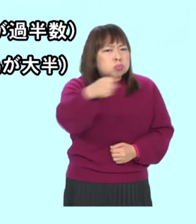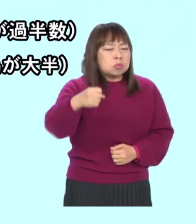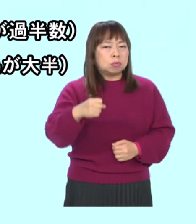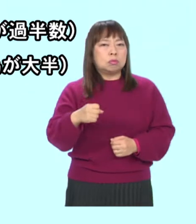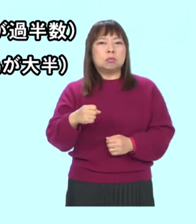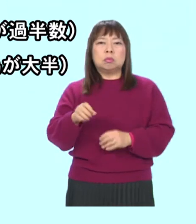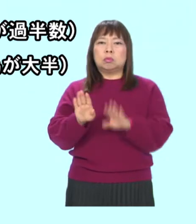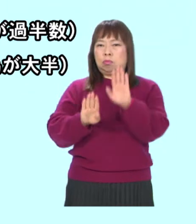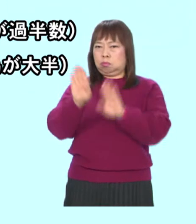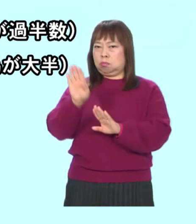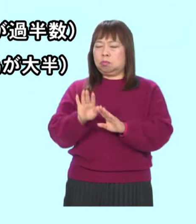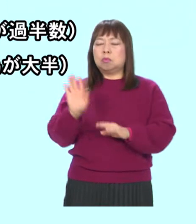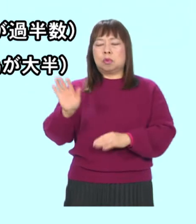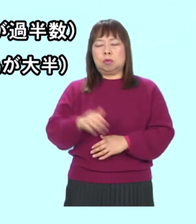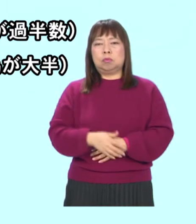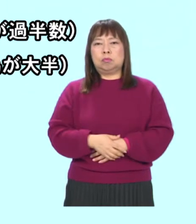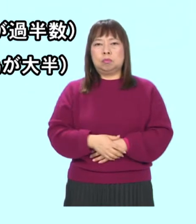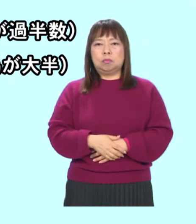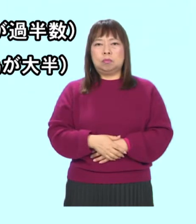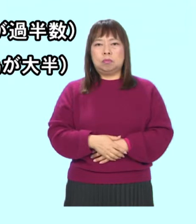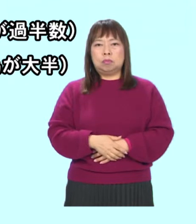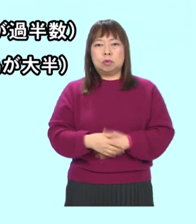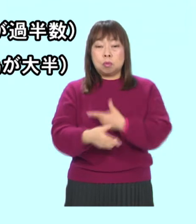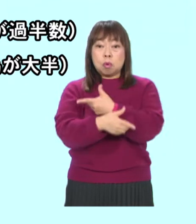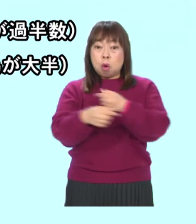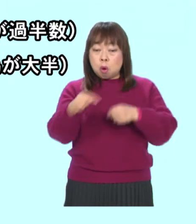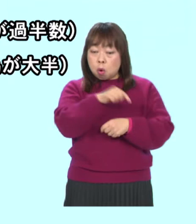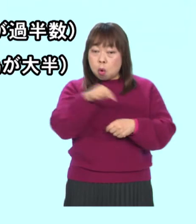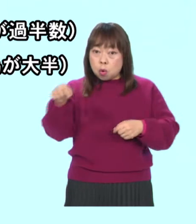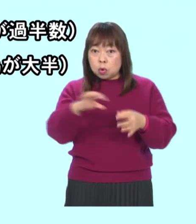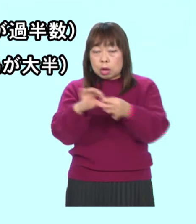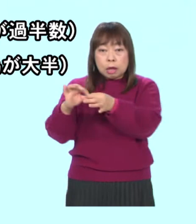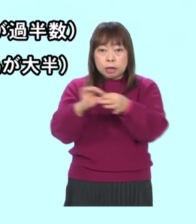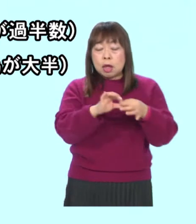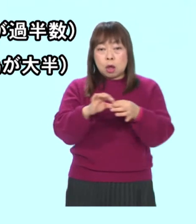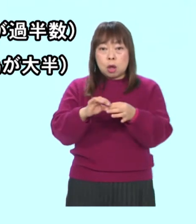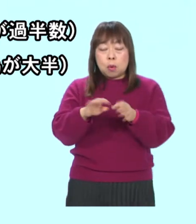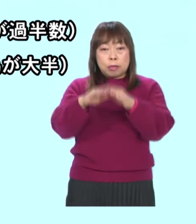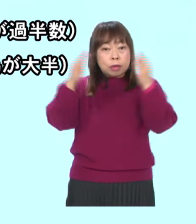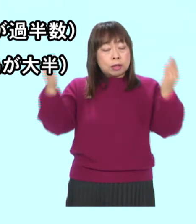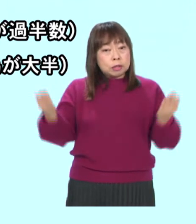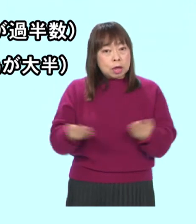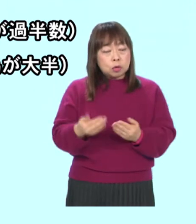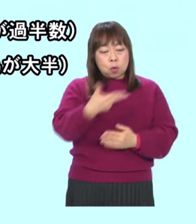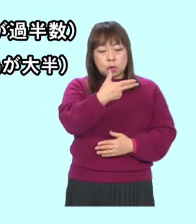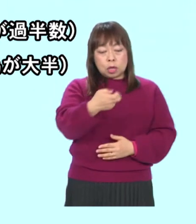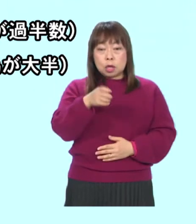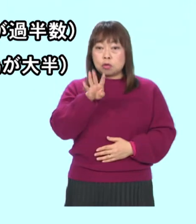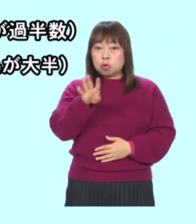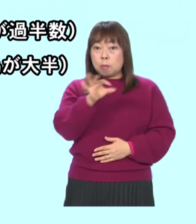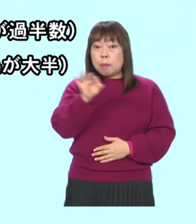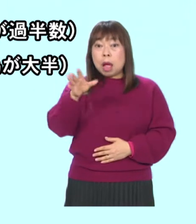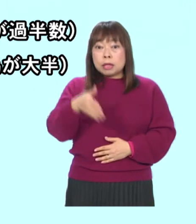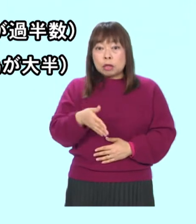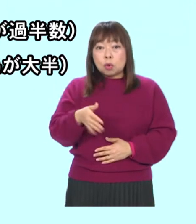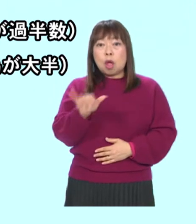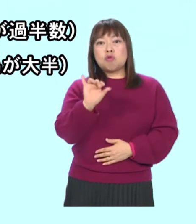。また双方の関係としては、全体の 74% が夫